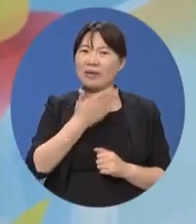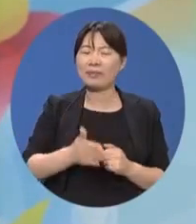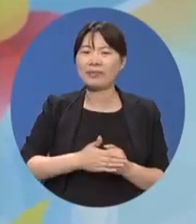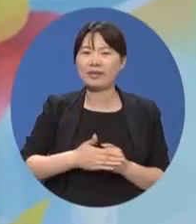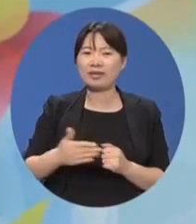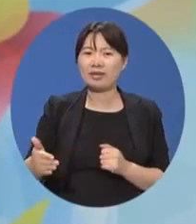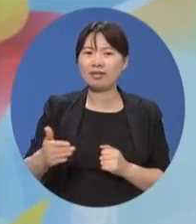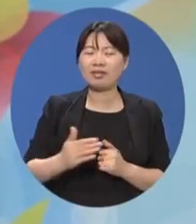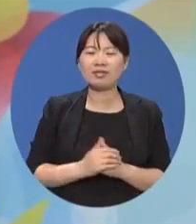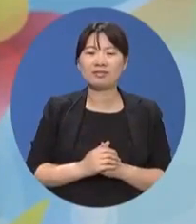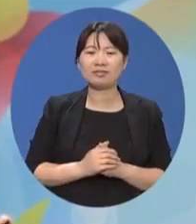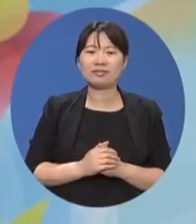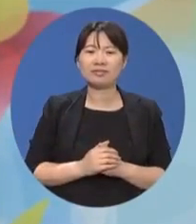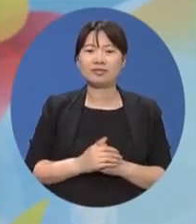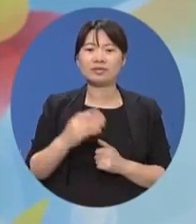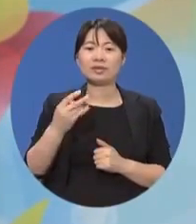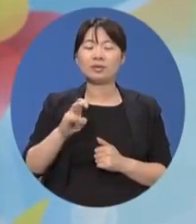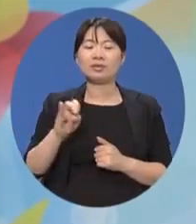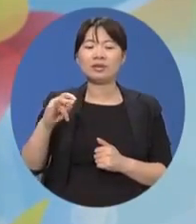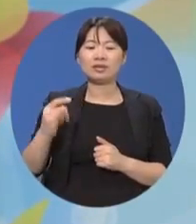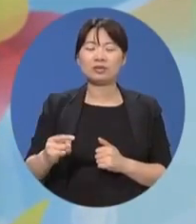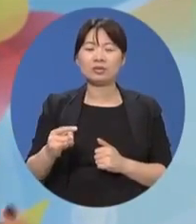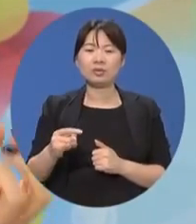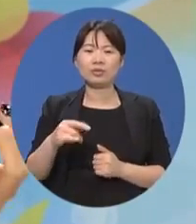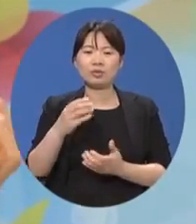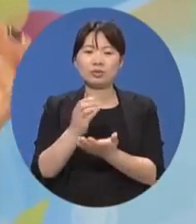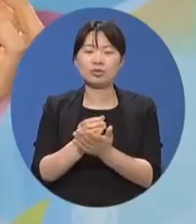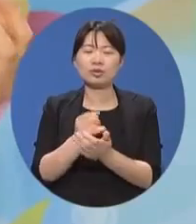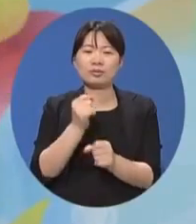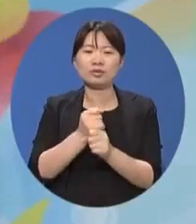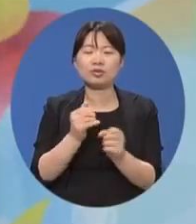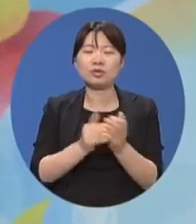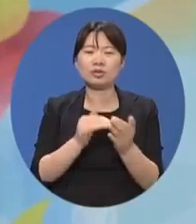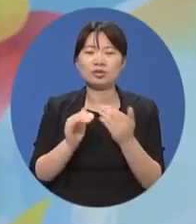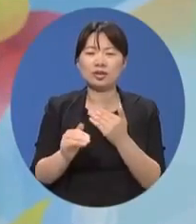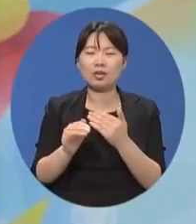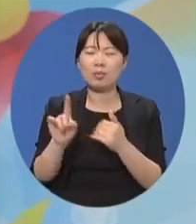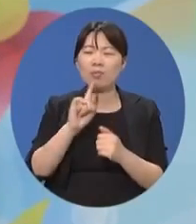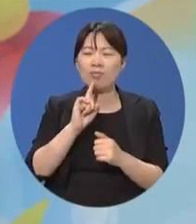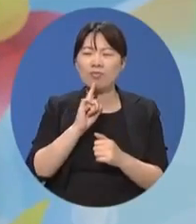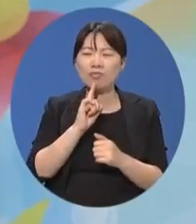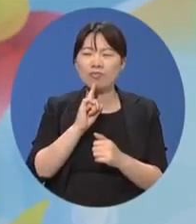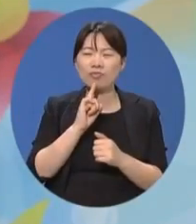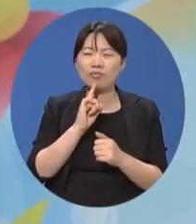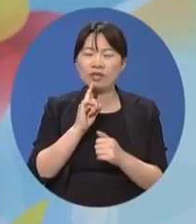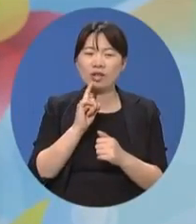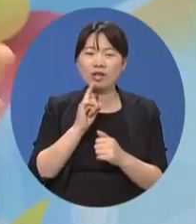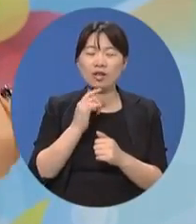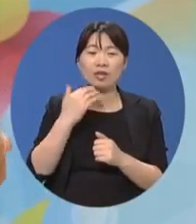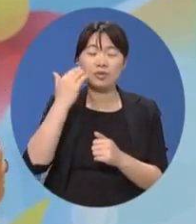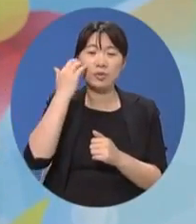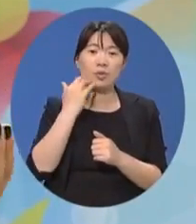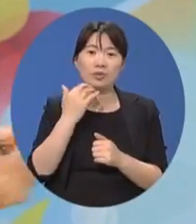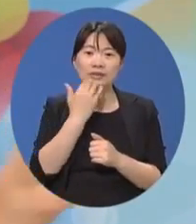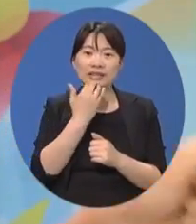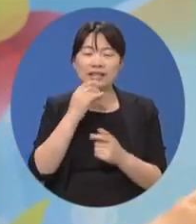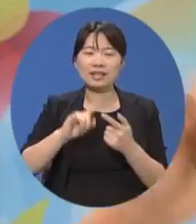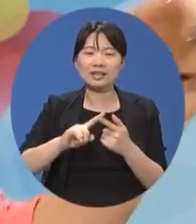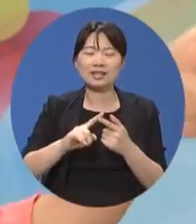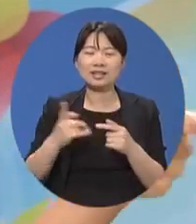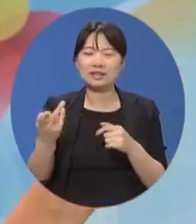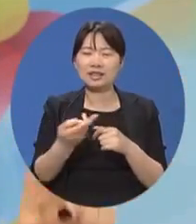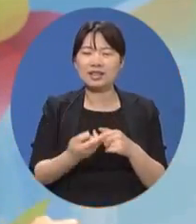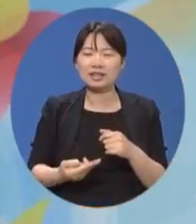어 토마토 아이들 주수 만들어 주고 남은 그 시 뭐라 그러죠 안내 없지 분야에 그 고로